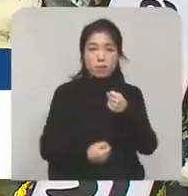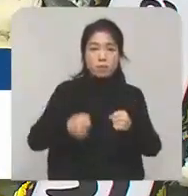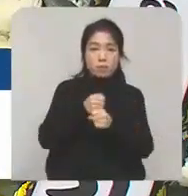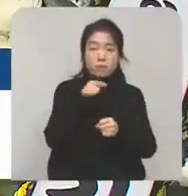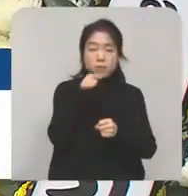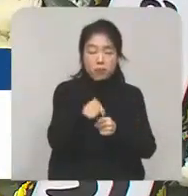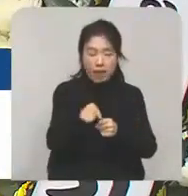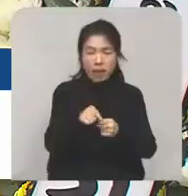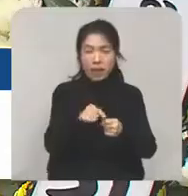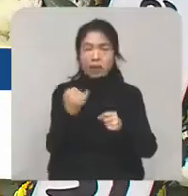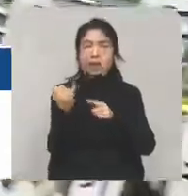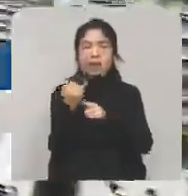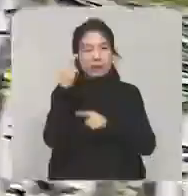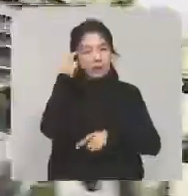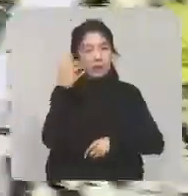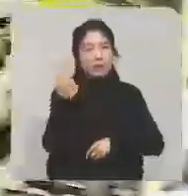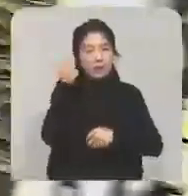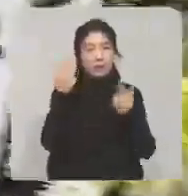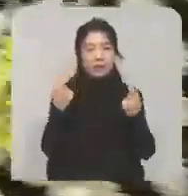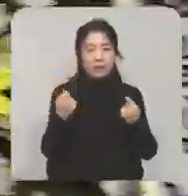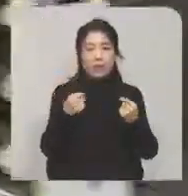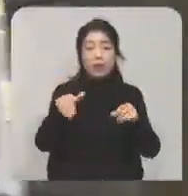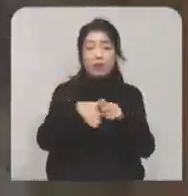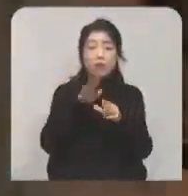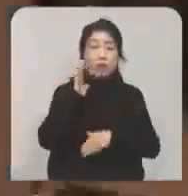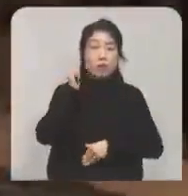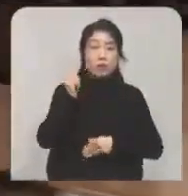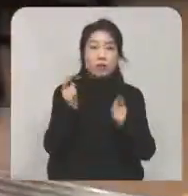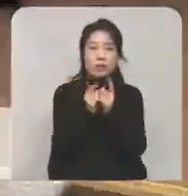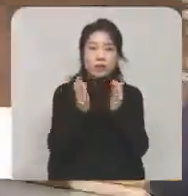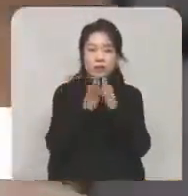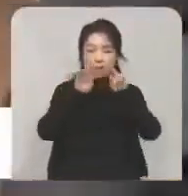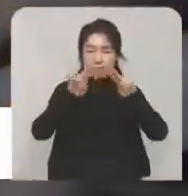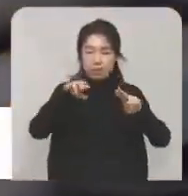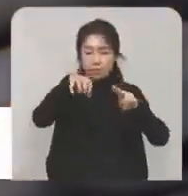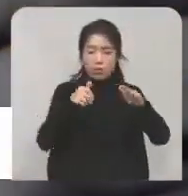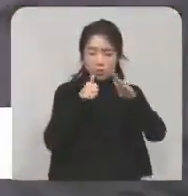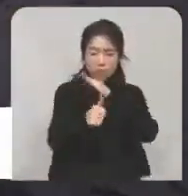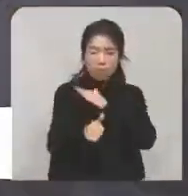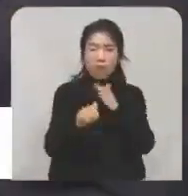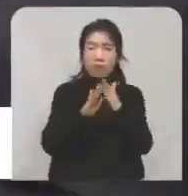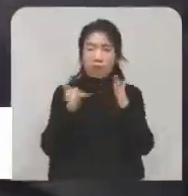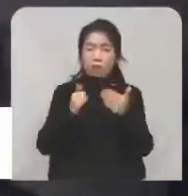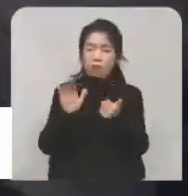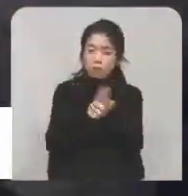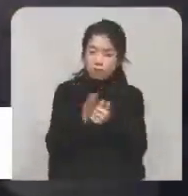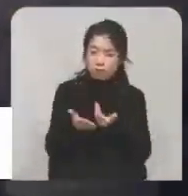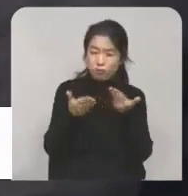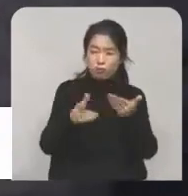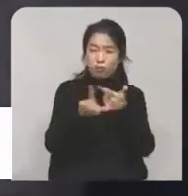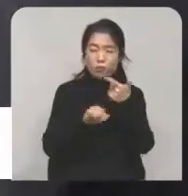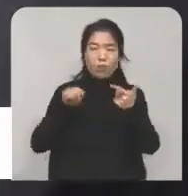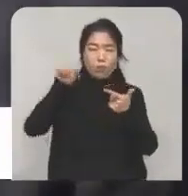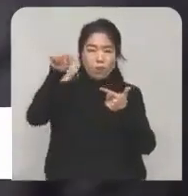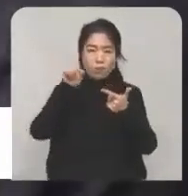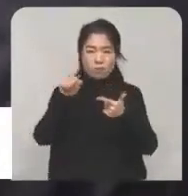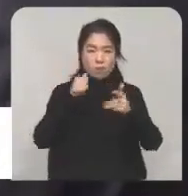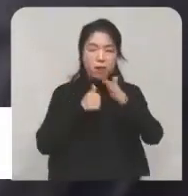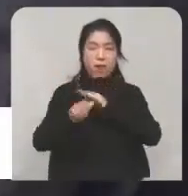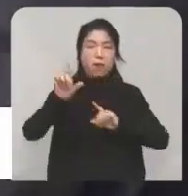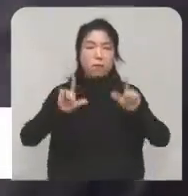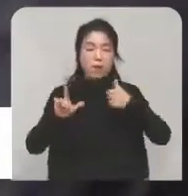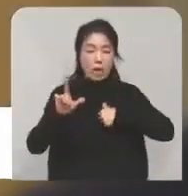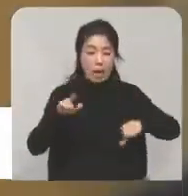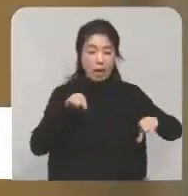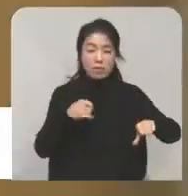고인의 뜻이라고 생각합니다 문제 대통령은 빈소를 직접 찾아 이것들을 위로하며 6월 앉아 해 상징인 이한열 역사와 아들의